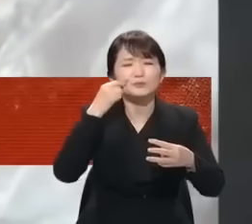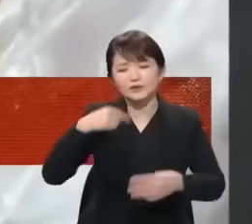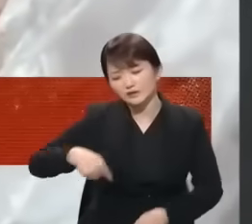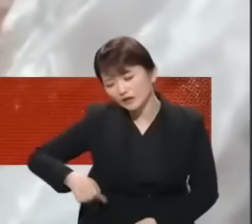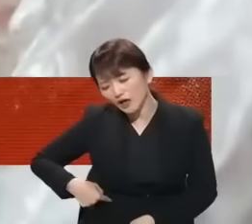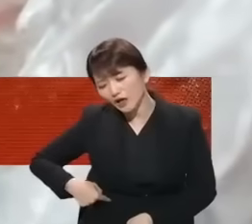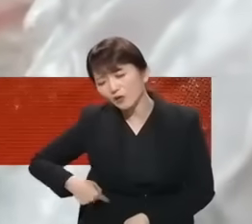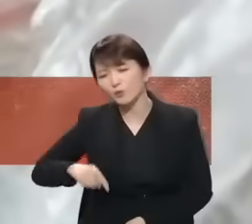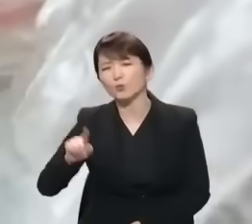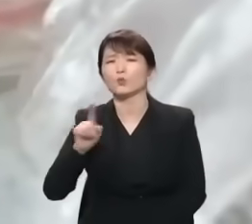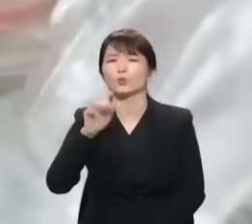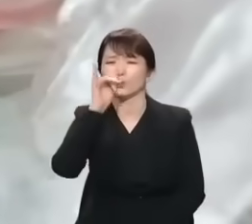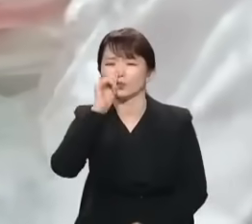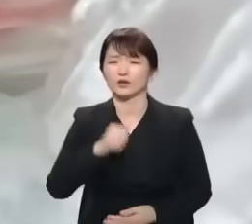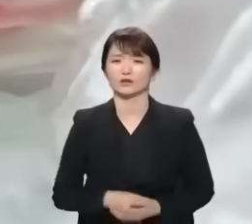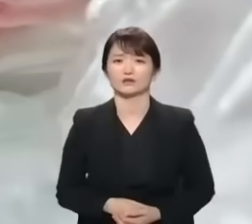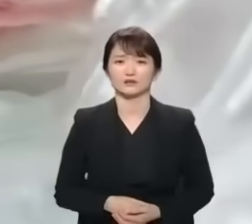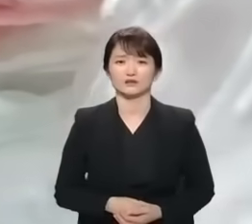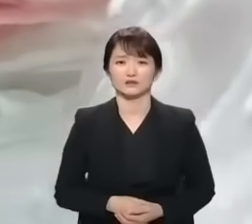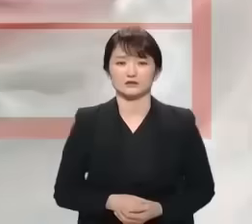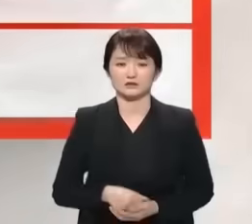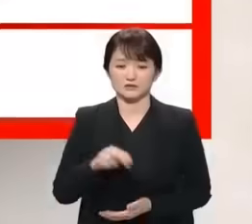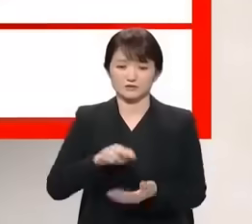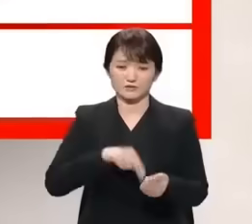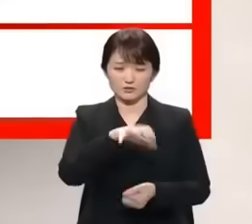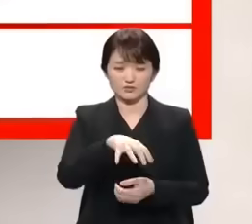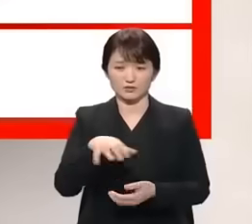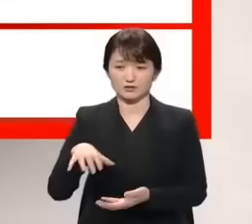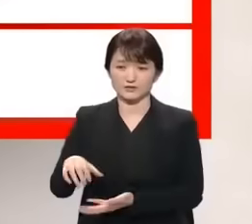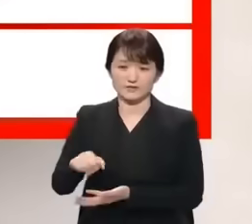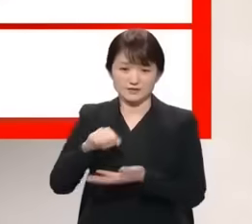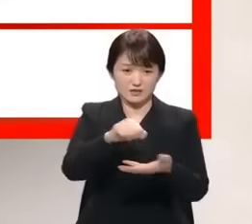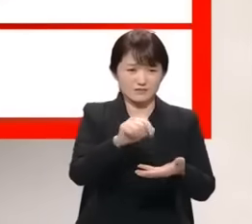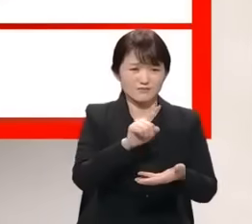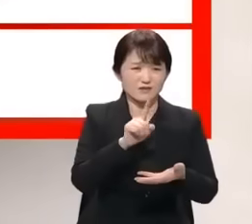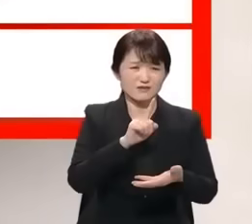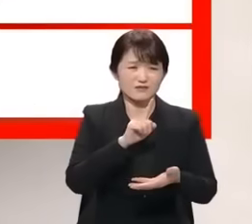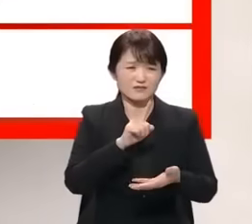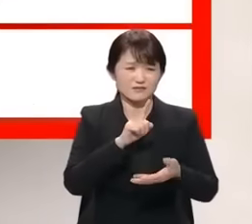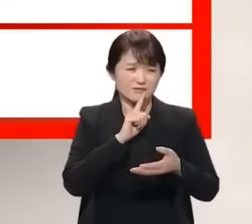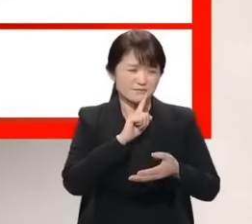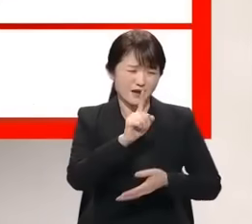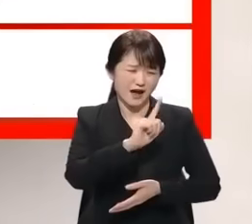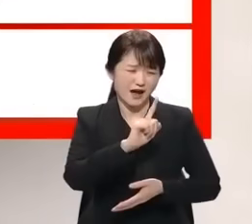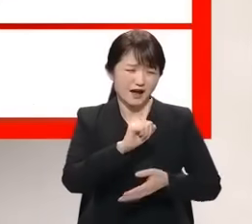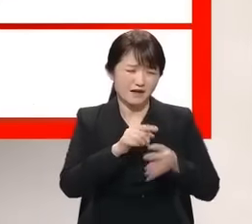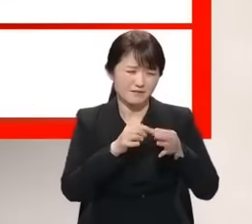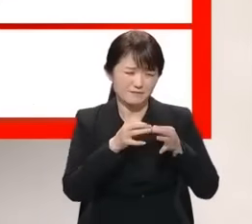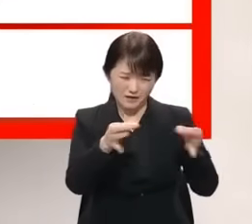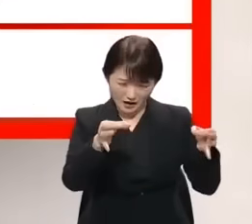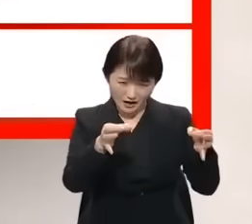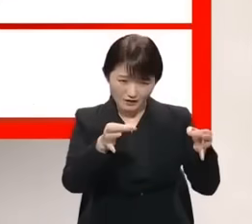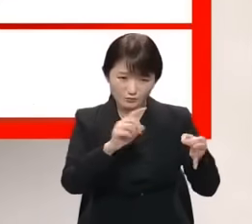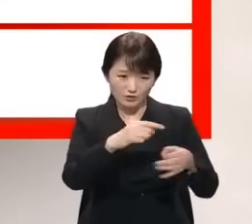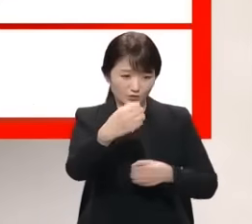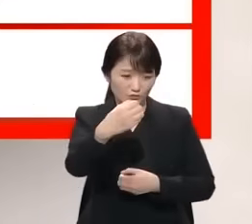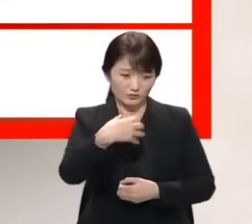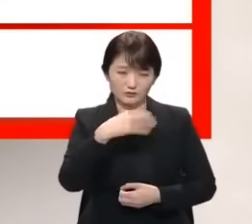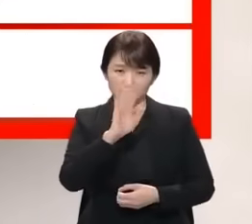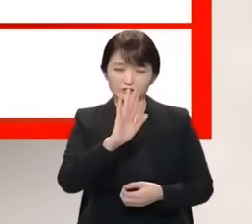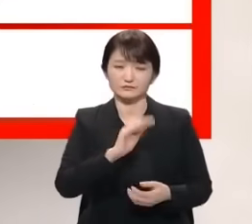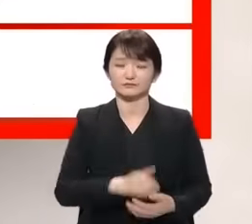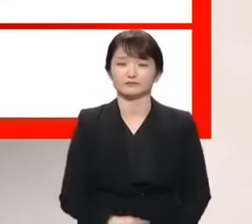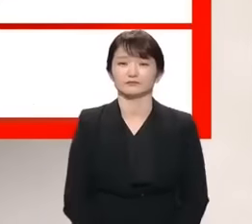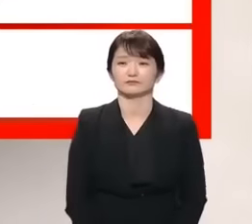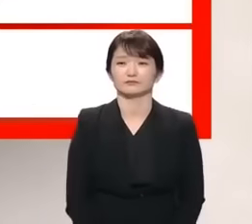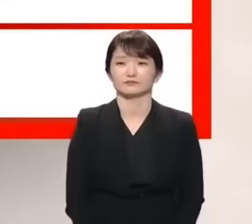어디다 팔아먹었냐 저거 파고에서 그대로 들고 가서 난리를 쳐도 뭐라고 못 할 것 같다라는 그런 말씀들을 주셨는데요